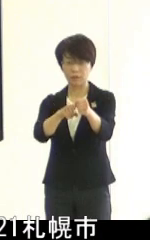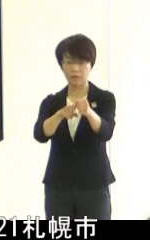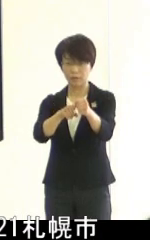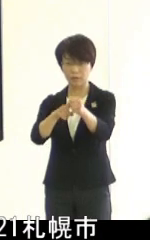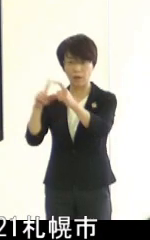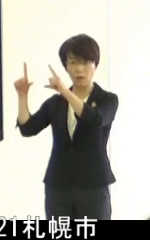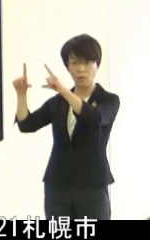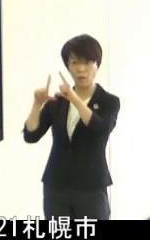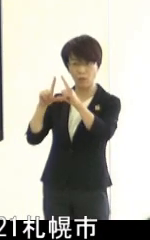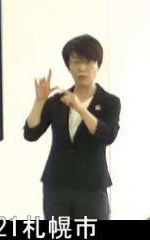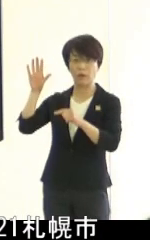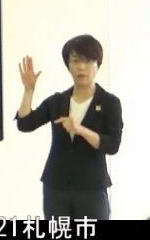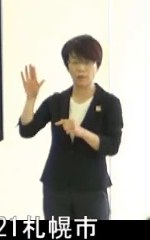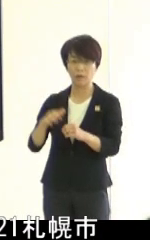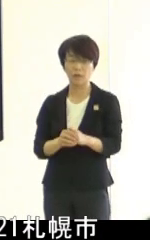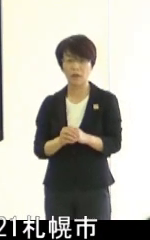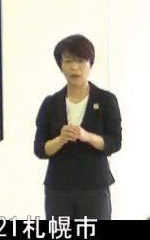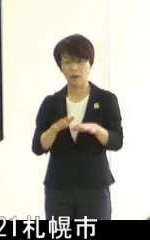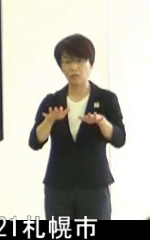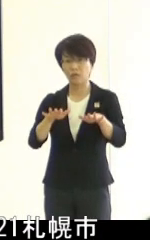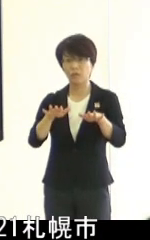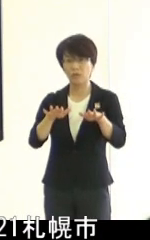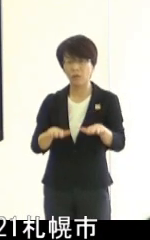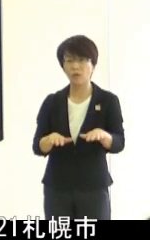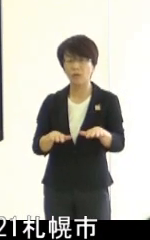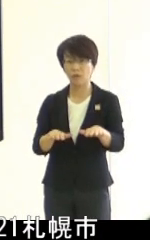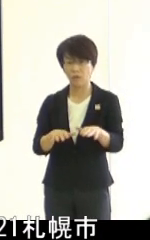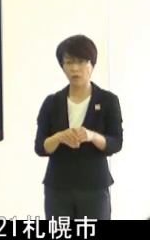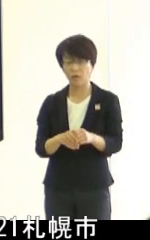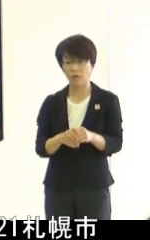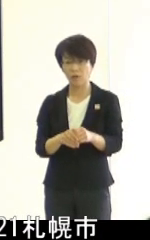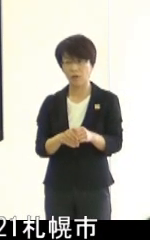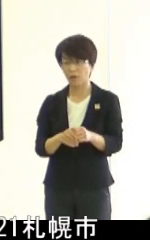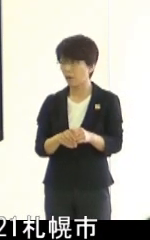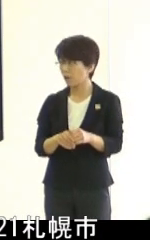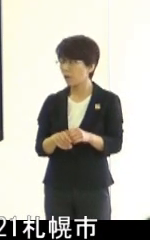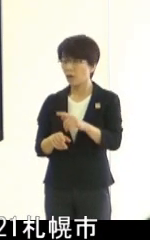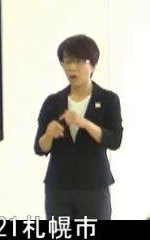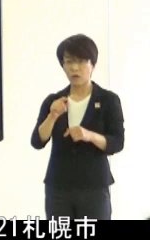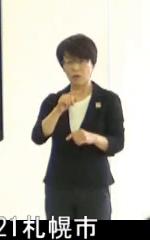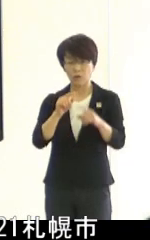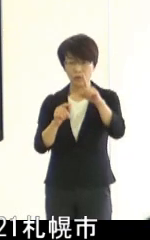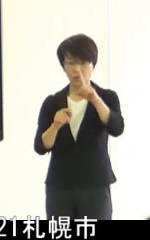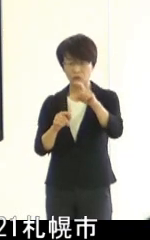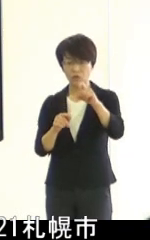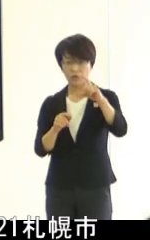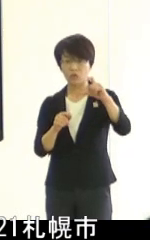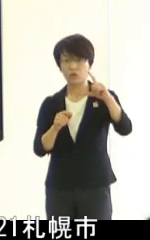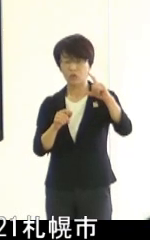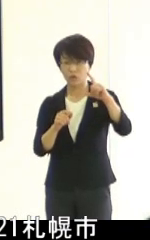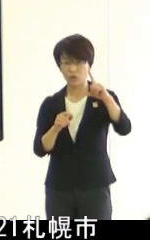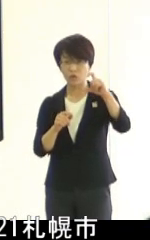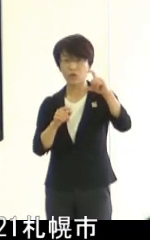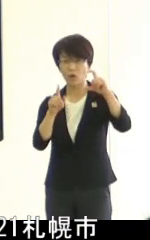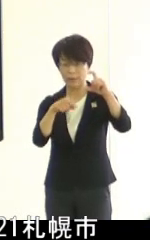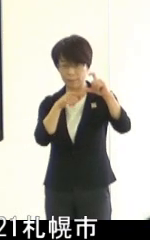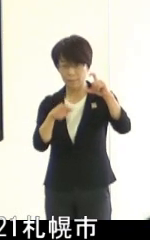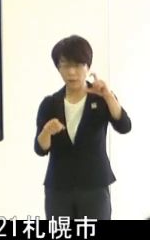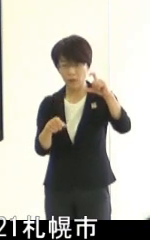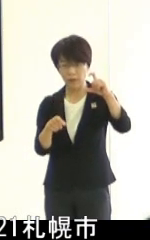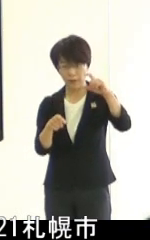ました本日時点ではああああ今この10号店15人をですね若干